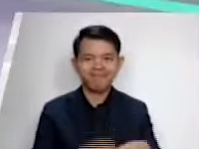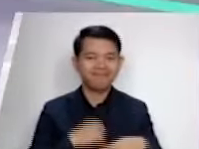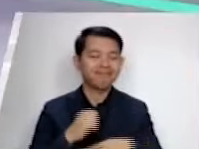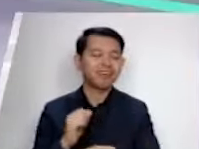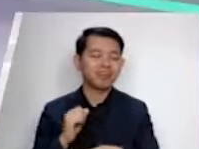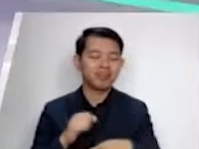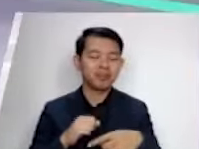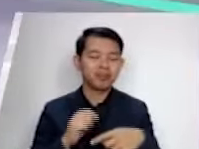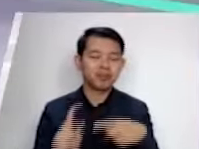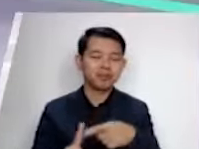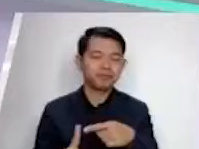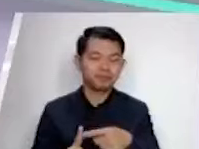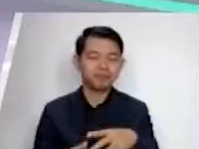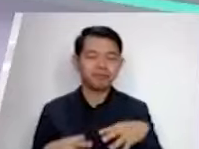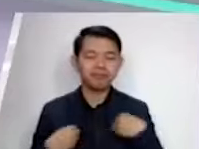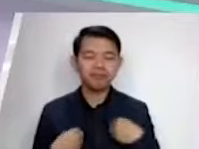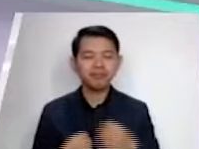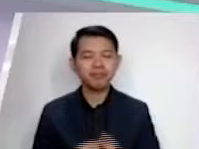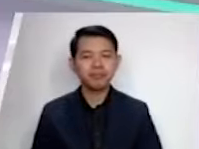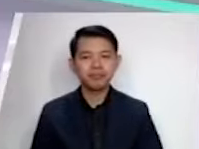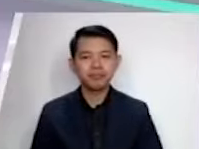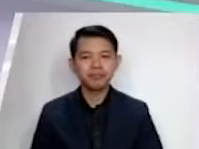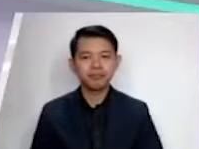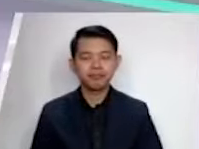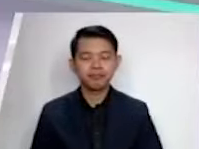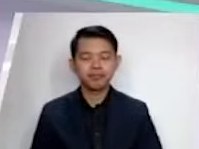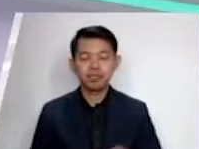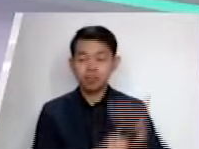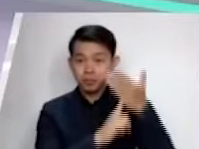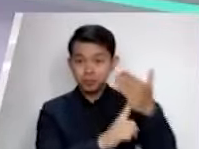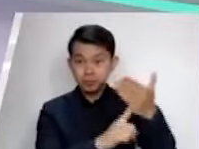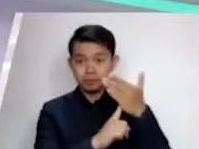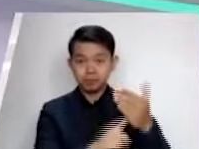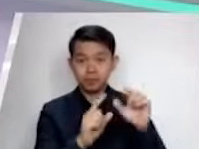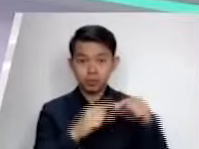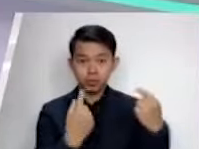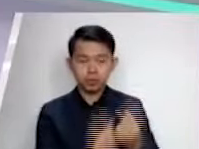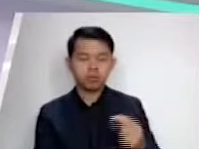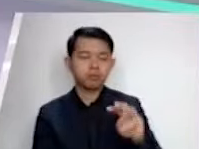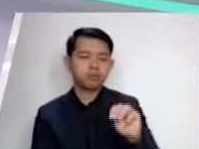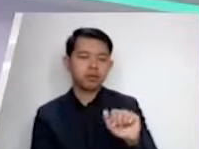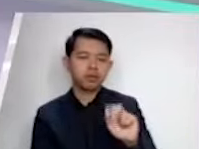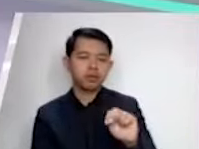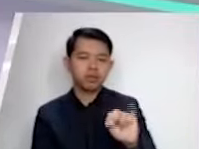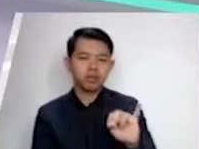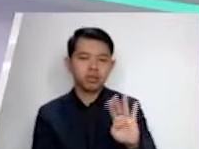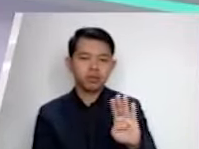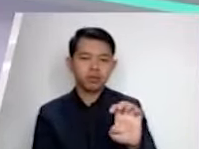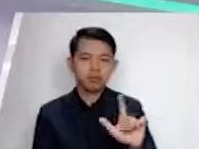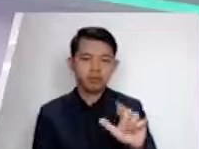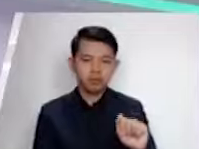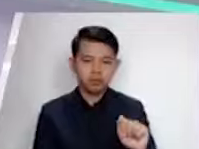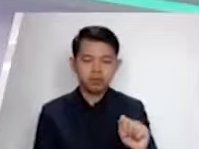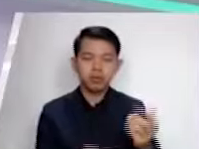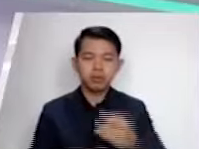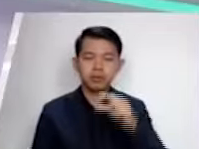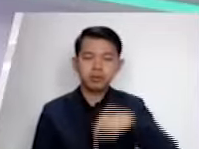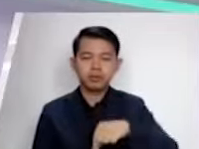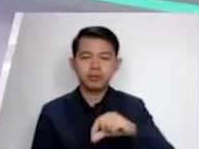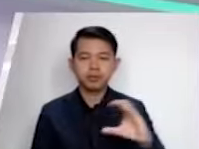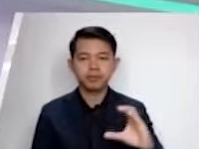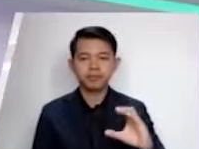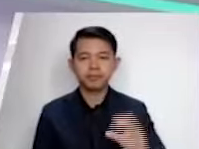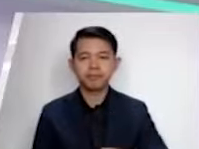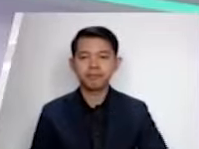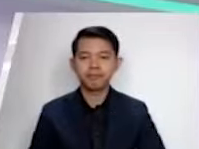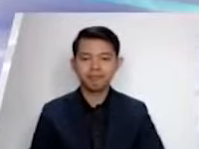Bukod po sa tigil pasada, nagpoprotesta rin ngayon ang grupong manibela sa tanggapan ng LTFRB sa Quezon City. Detalye po tayo sa ulat on the